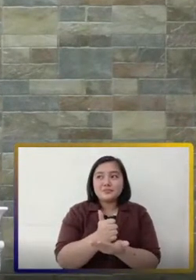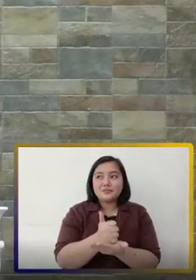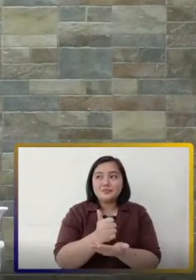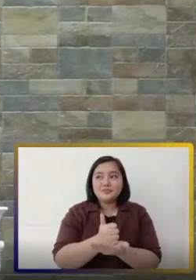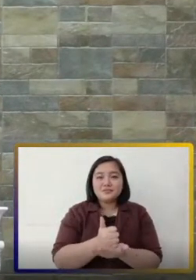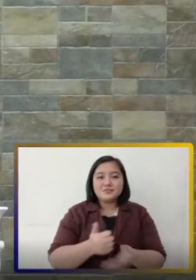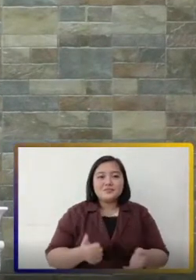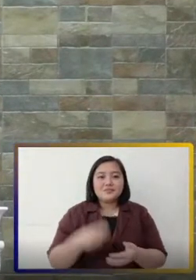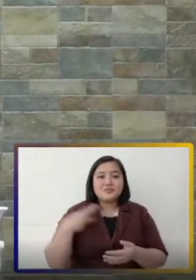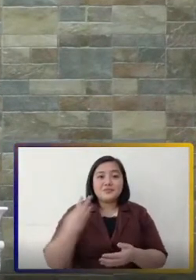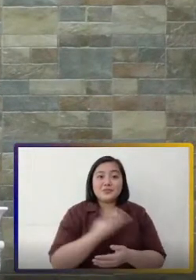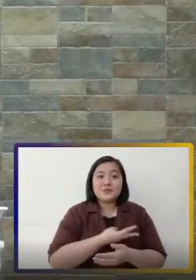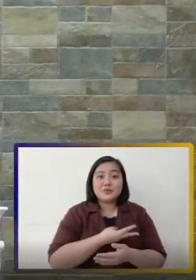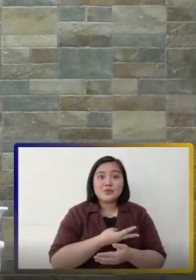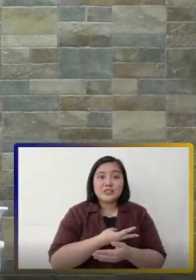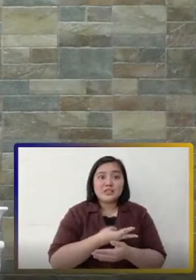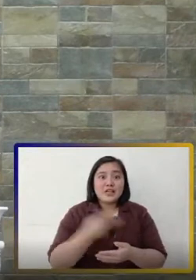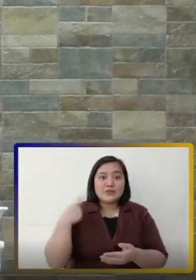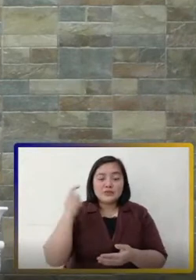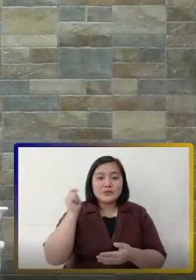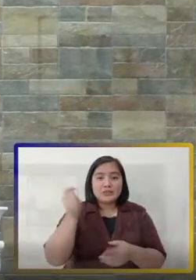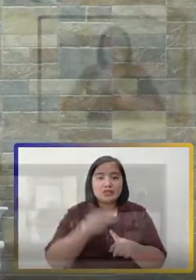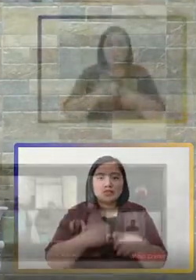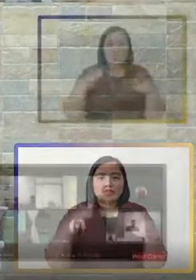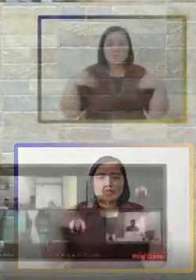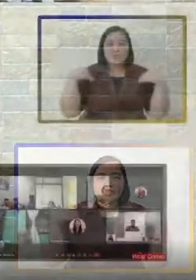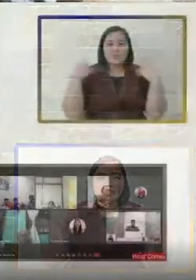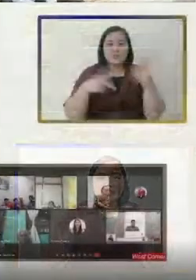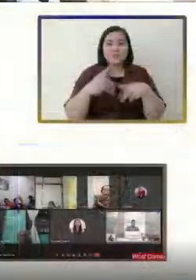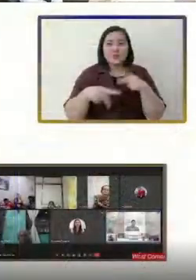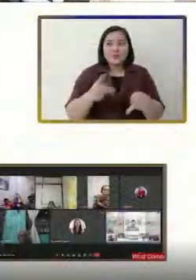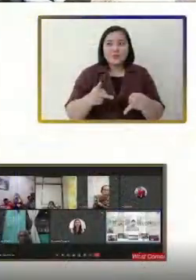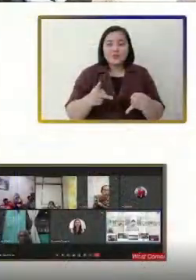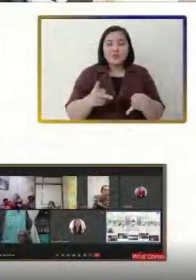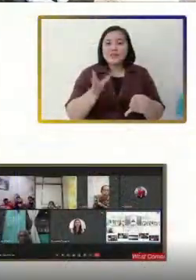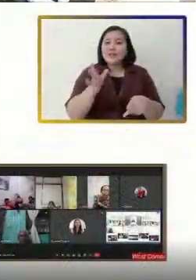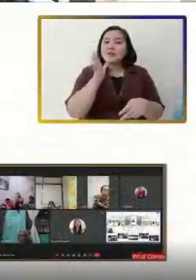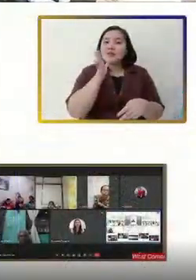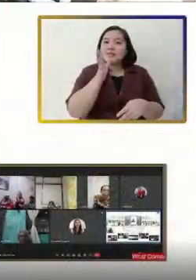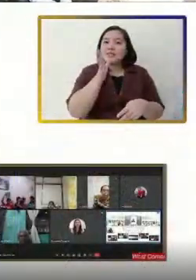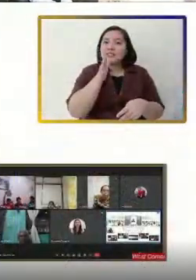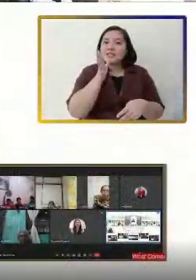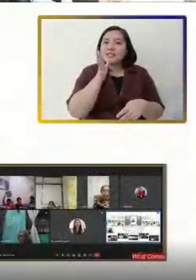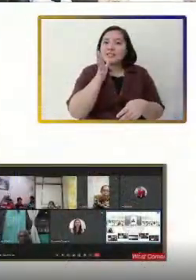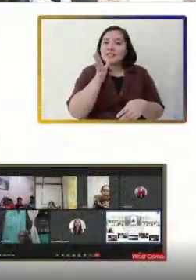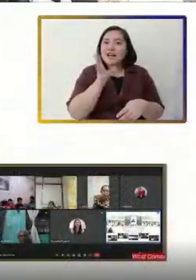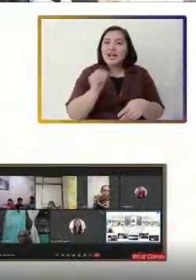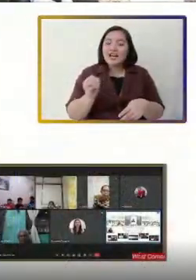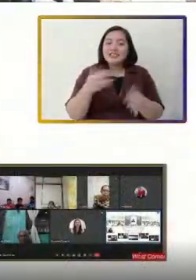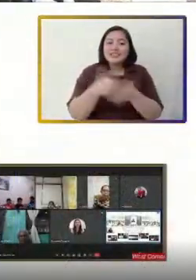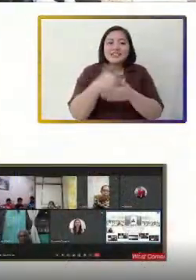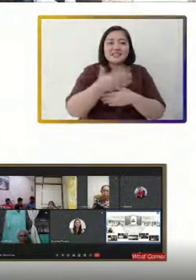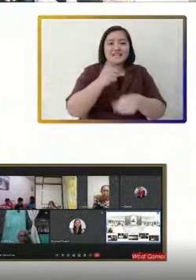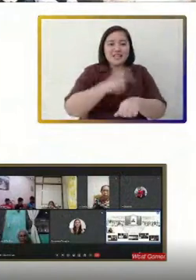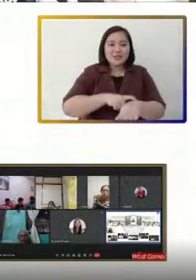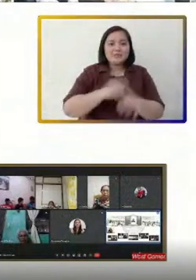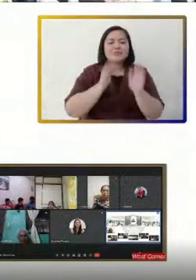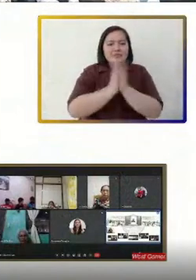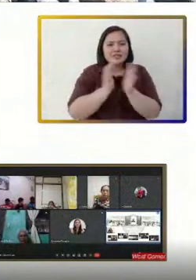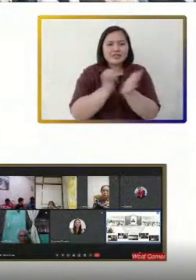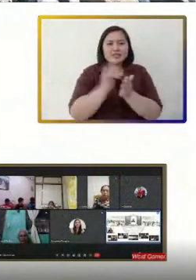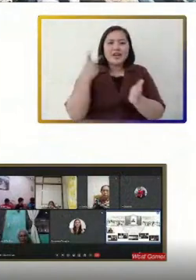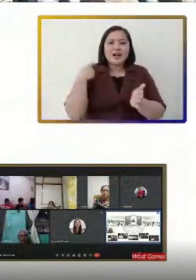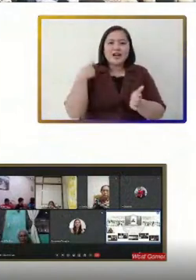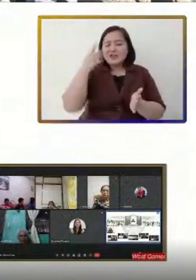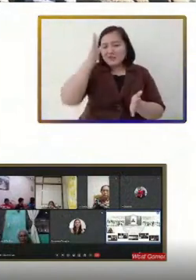Nakapakinig tayo mula sa mga young people, nakapakinig tayo sa mother, at medyo kinulang lang tayo sa father. Prayerfully, next time ay